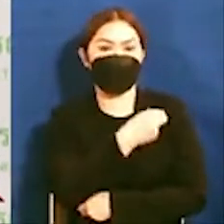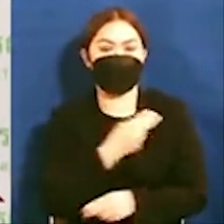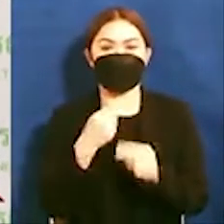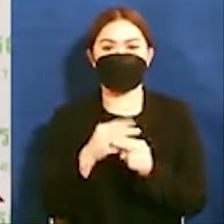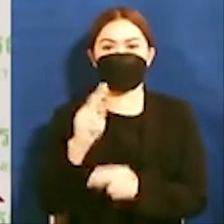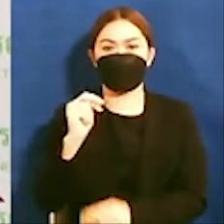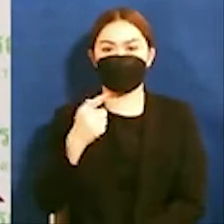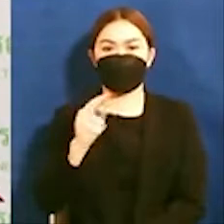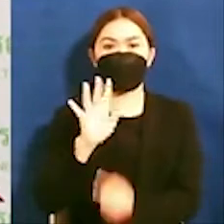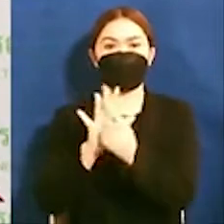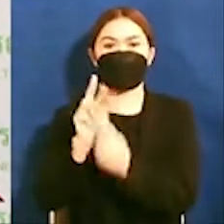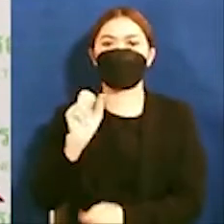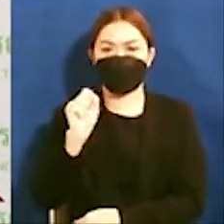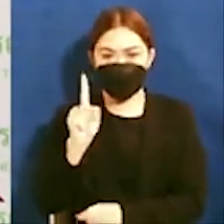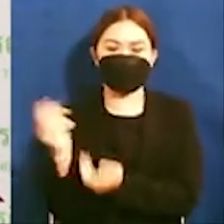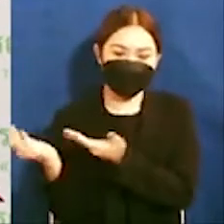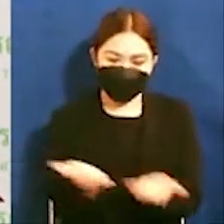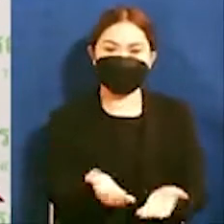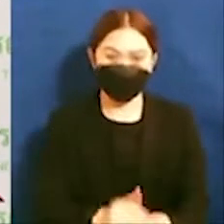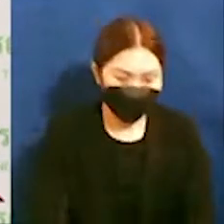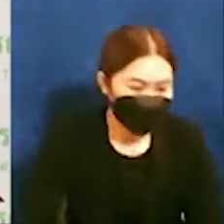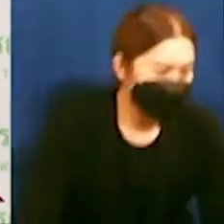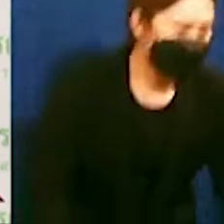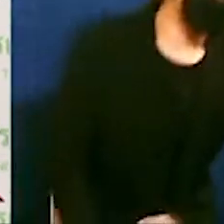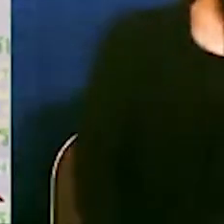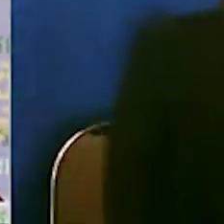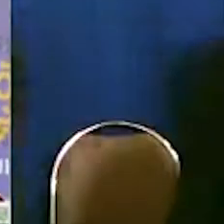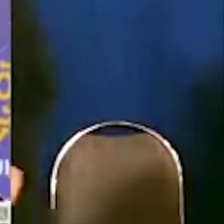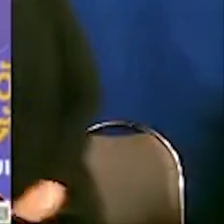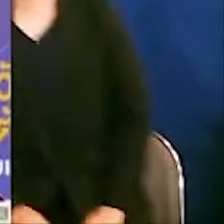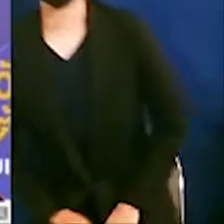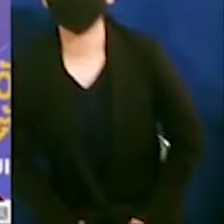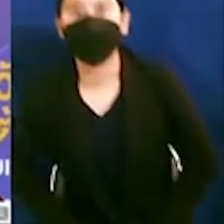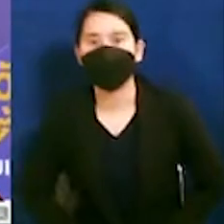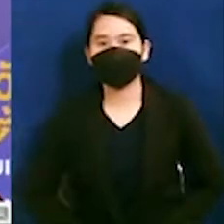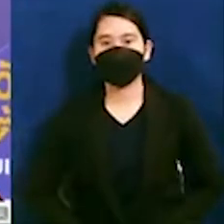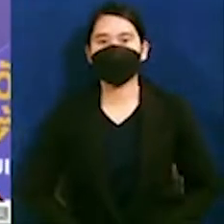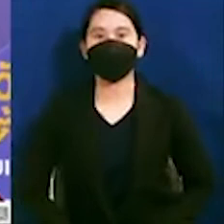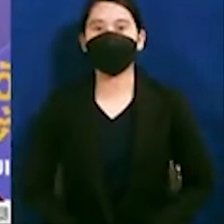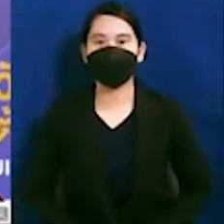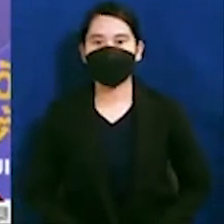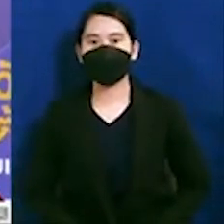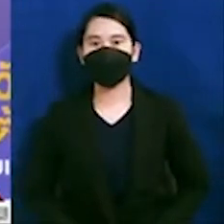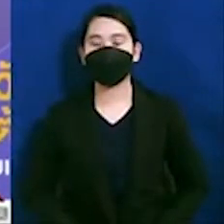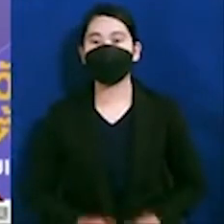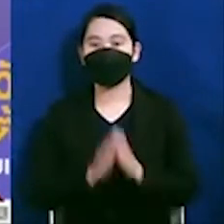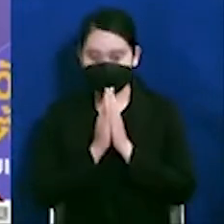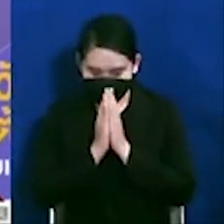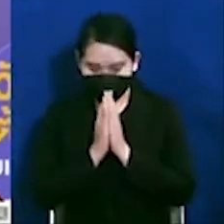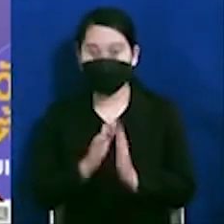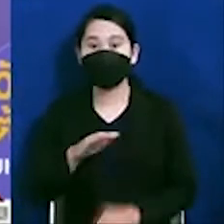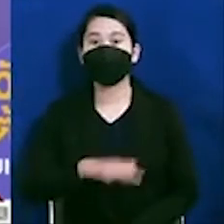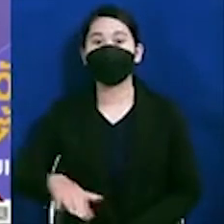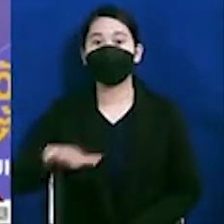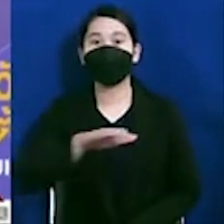ธเรศกรัษนัยรวิวงศ์ครับขอเชิญครับครับสวัสดีครับท่านพี่น้องประชาชน